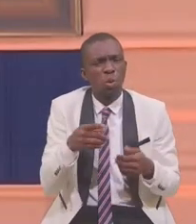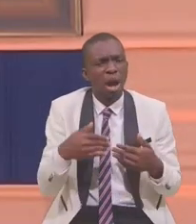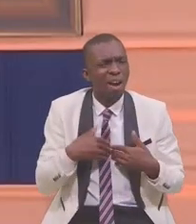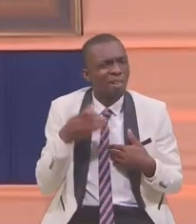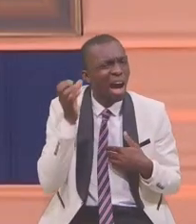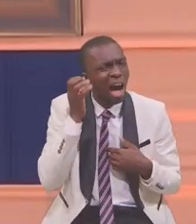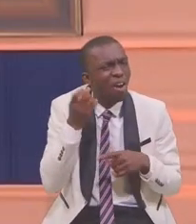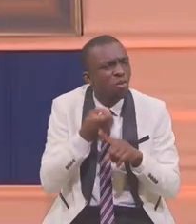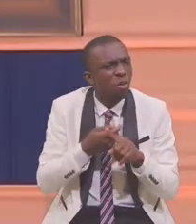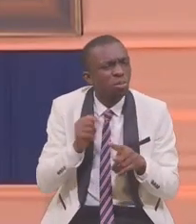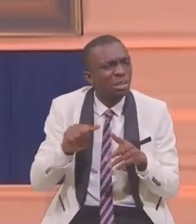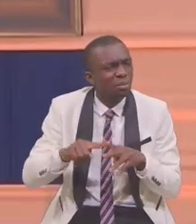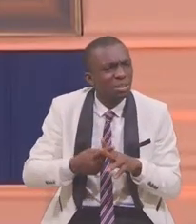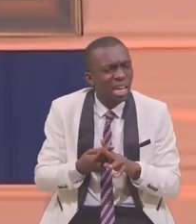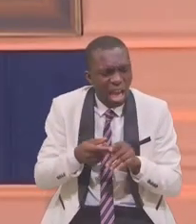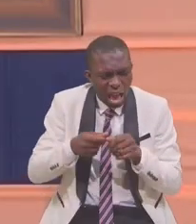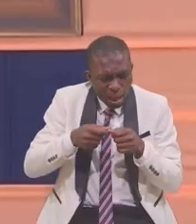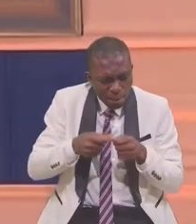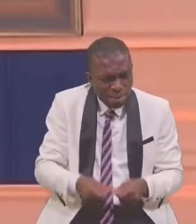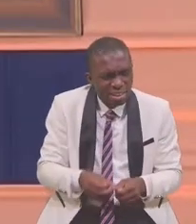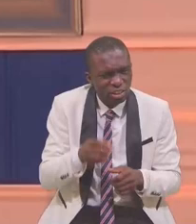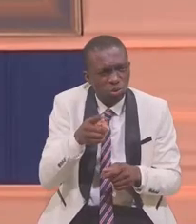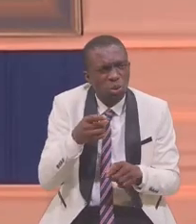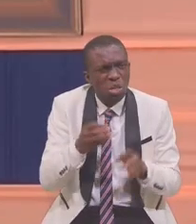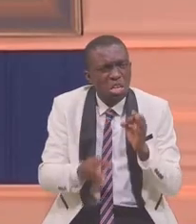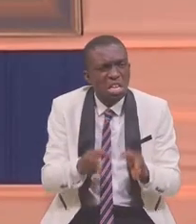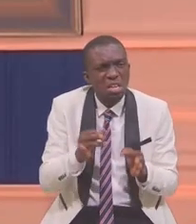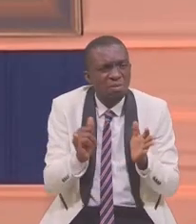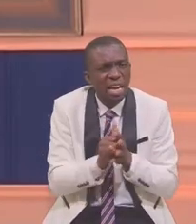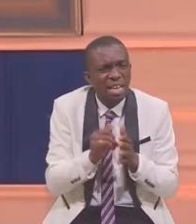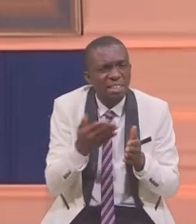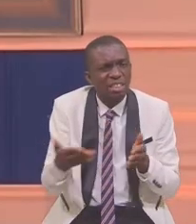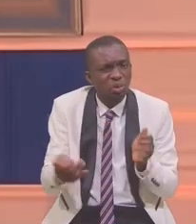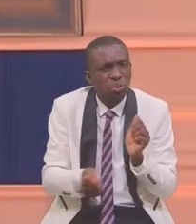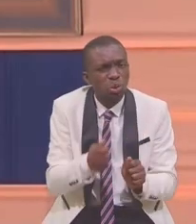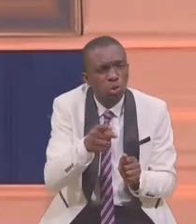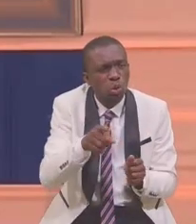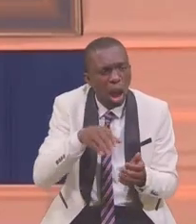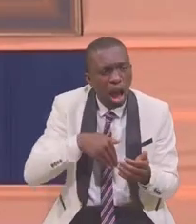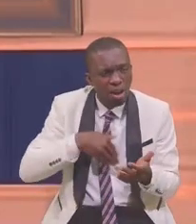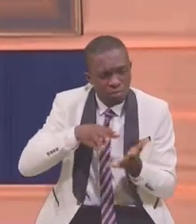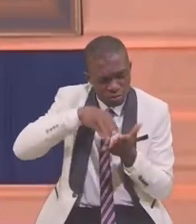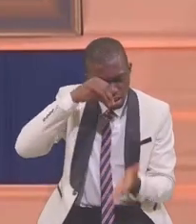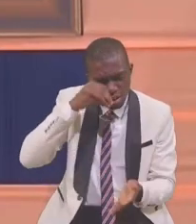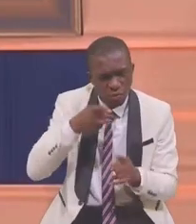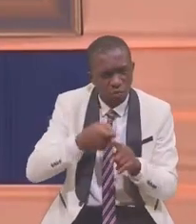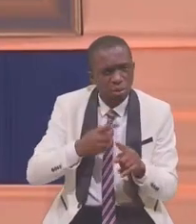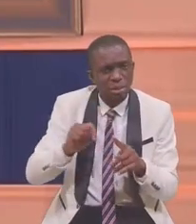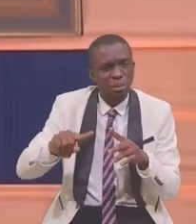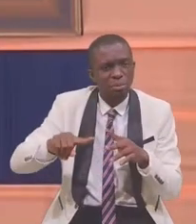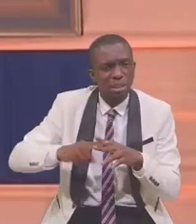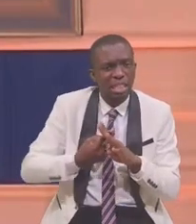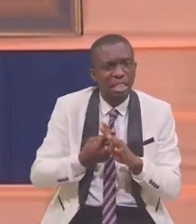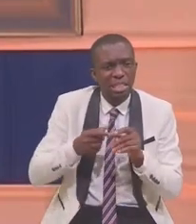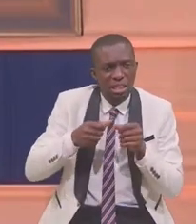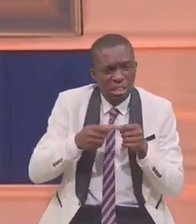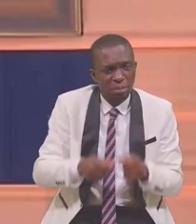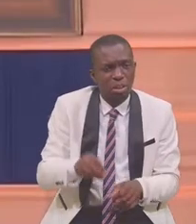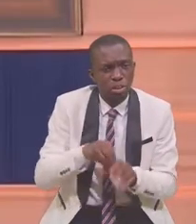Si ce que vous avez entendu dès le commencement demeure en vous, vous demeurerez aussi dans le Fils et dans le